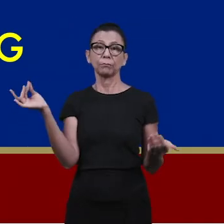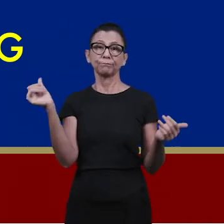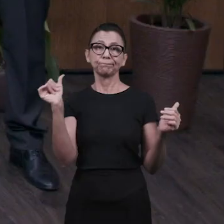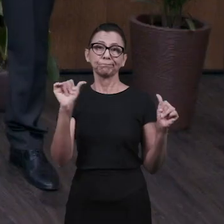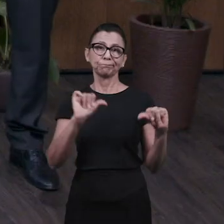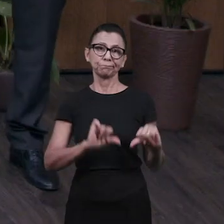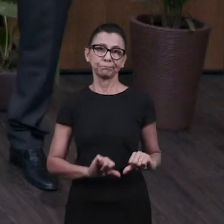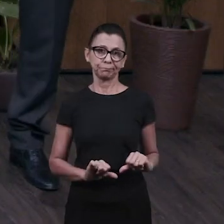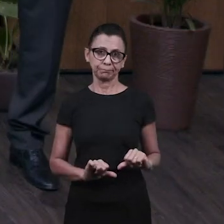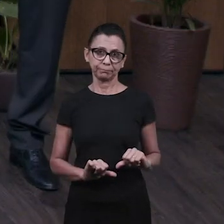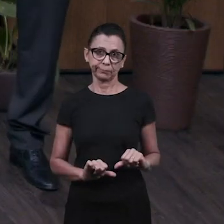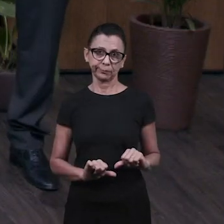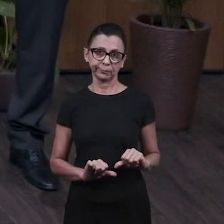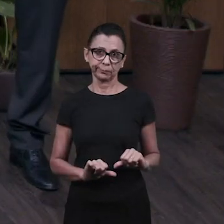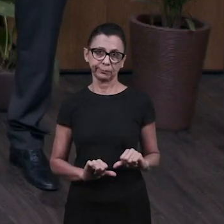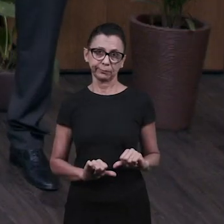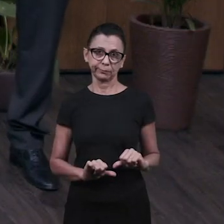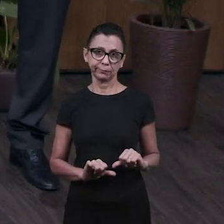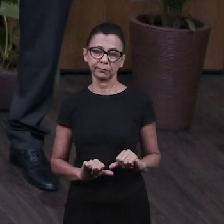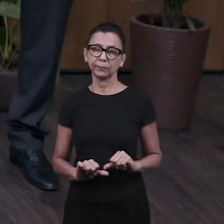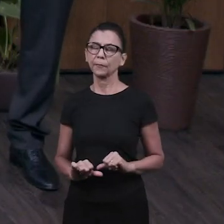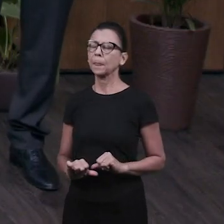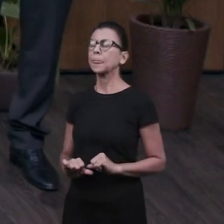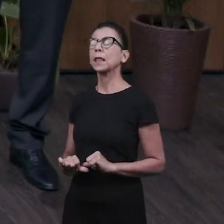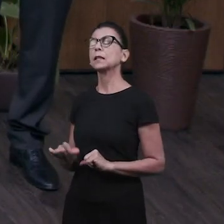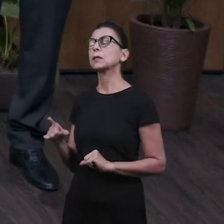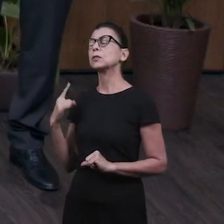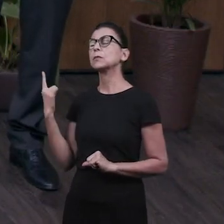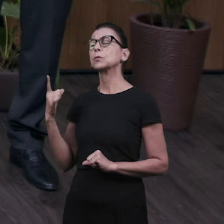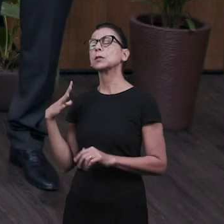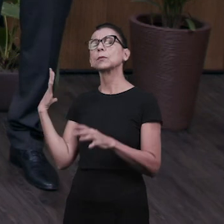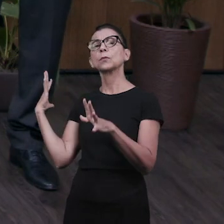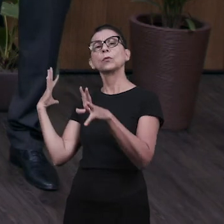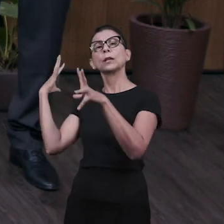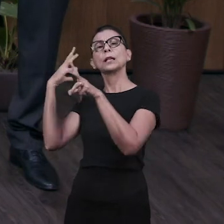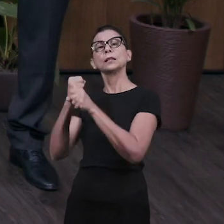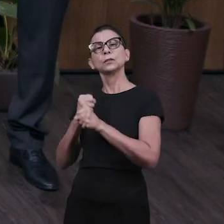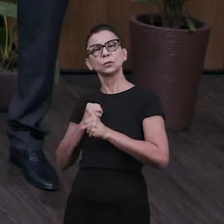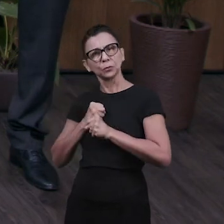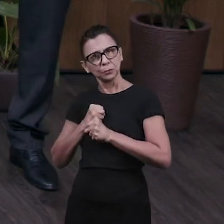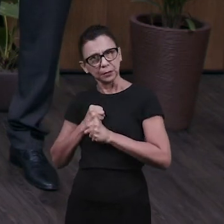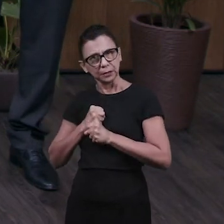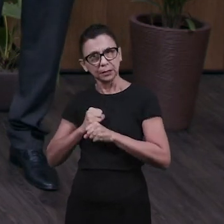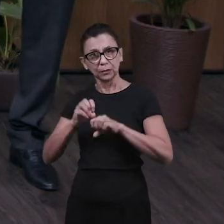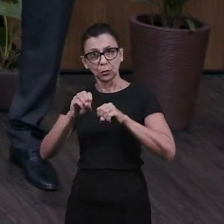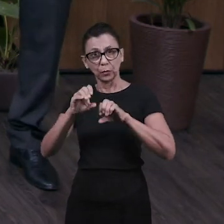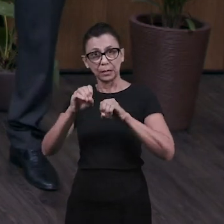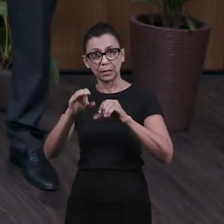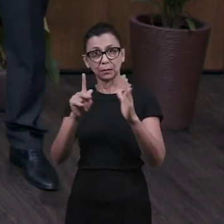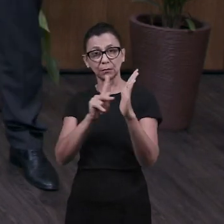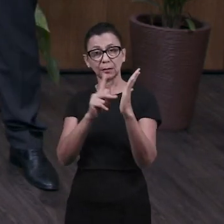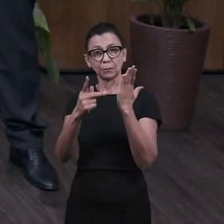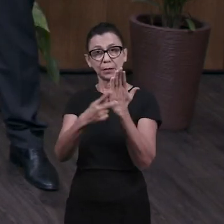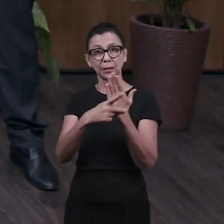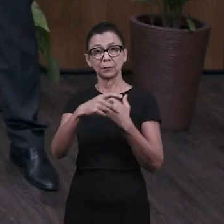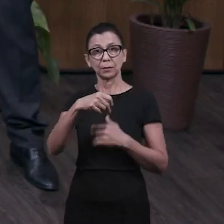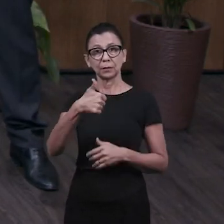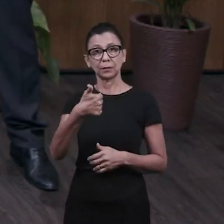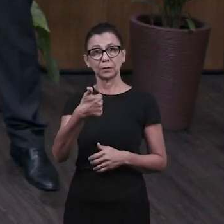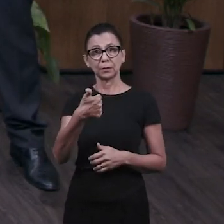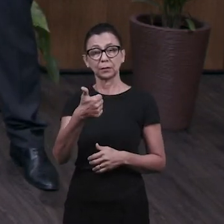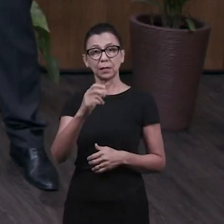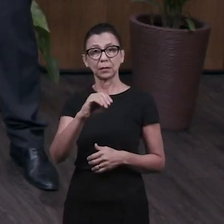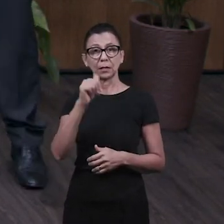pouvons conclure que la leçon apportée dans la parabole des 10 vierges est par-dessus